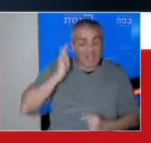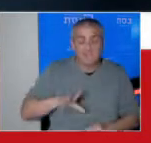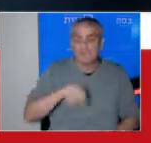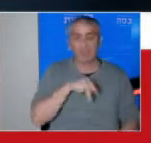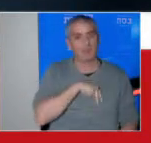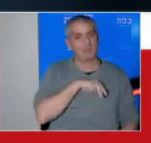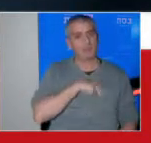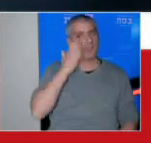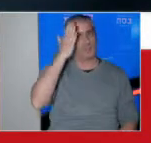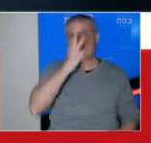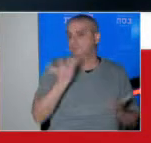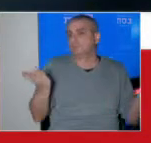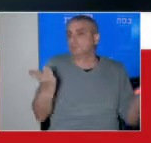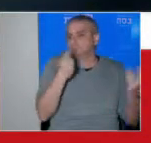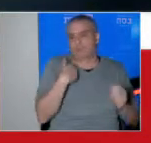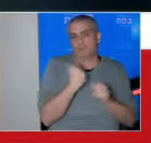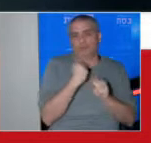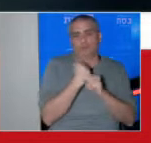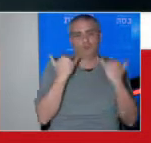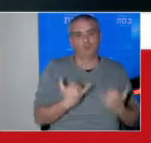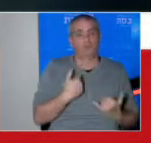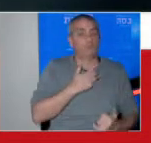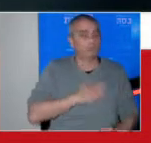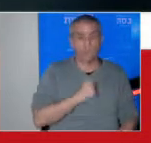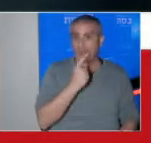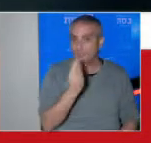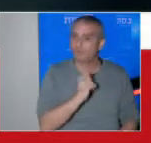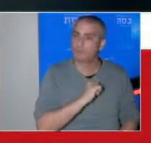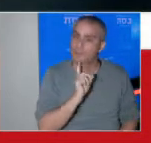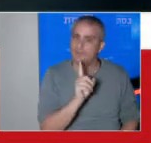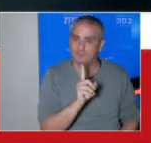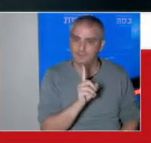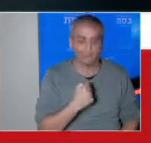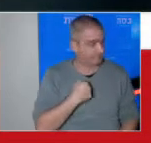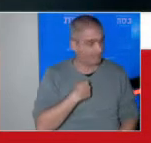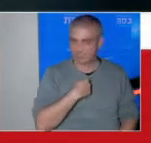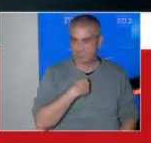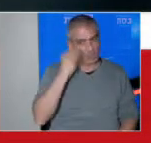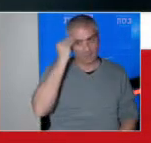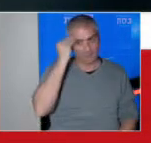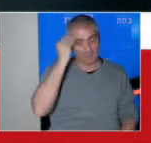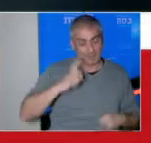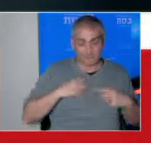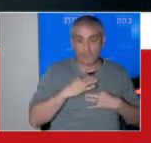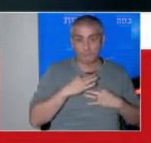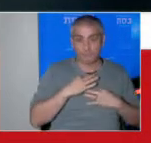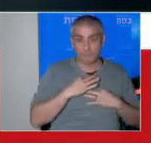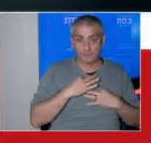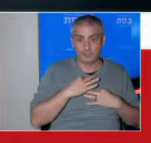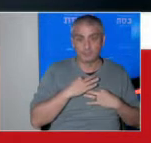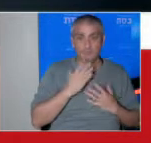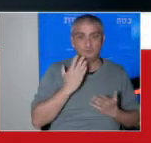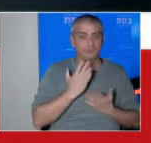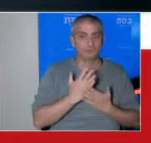את עתידנו בידינו, וזה מה שאנחנו עושים עכשיו. אני רוצה להגיד לך משהו מעניין. כן. אני לא זוכר בחיי